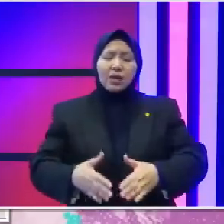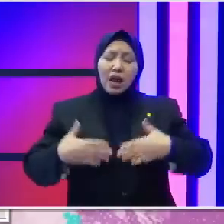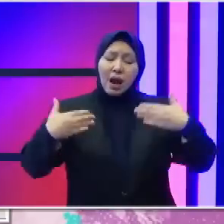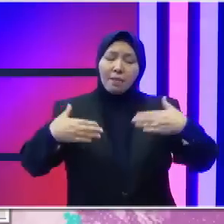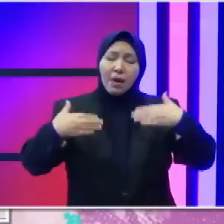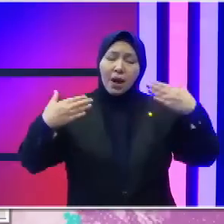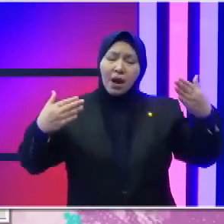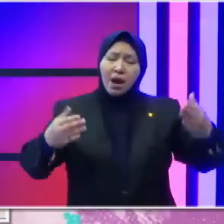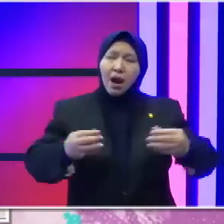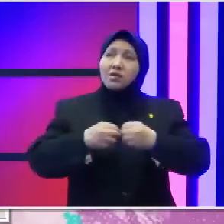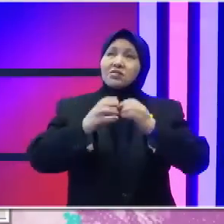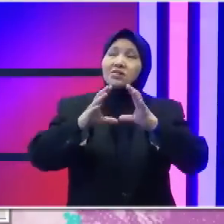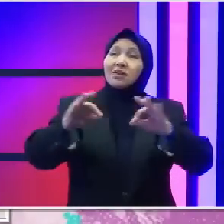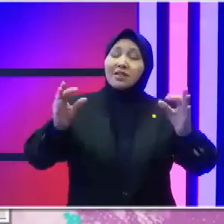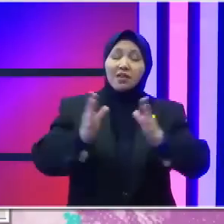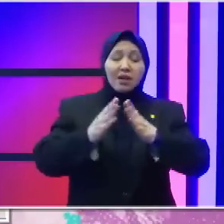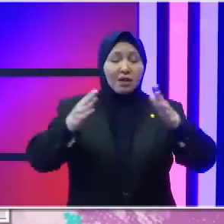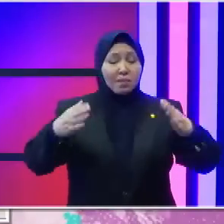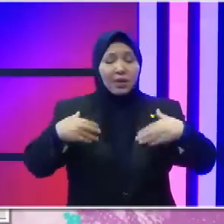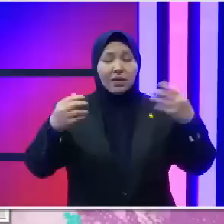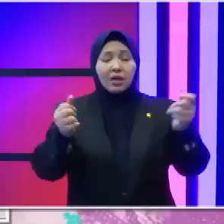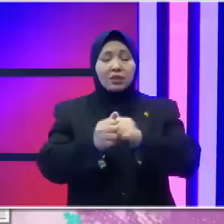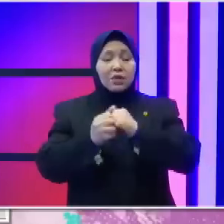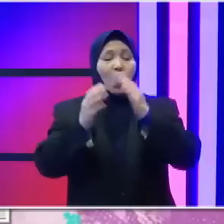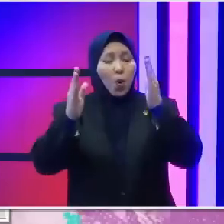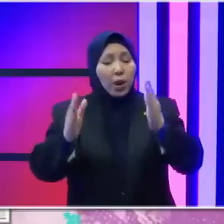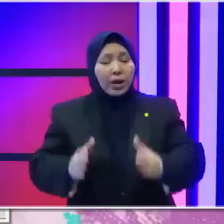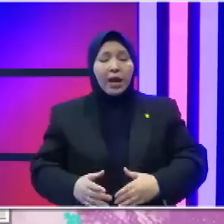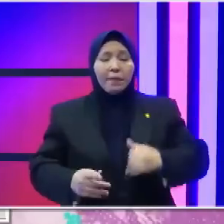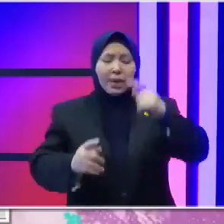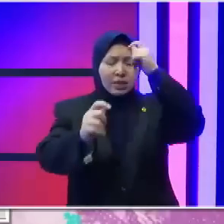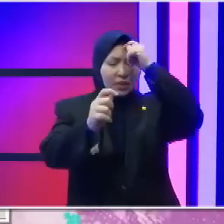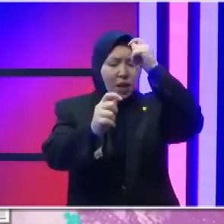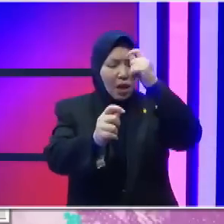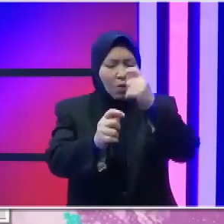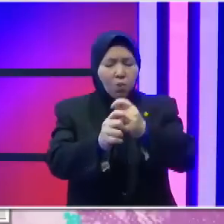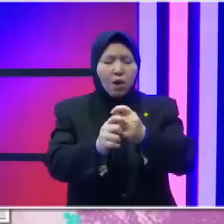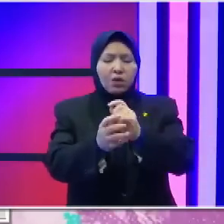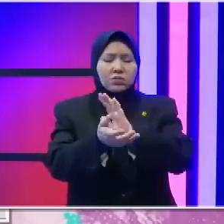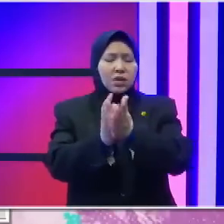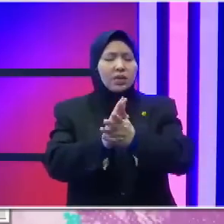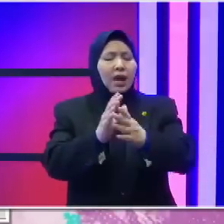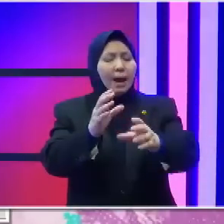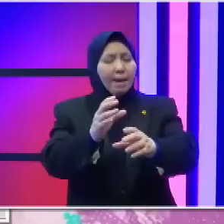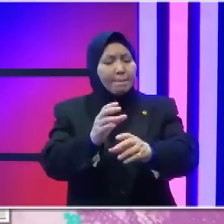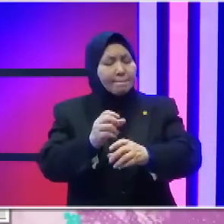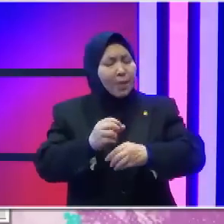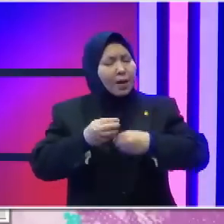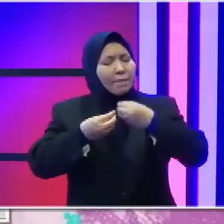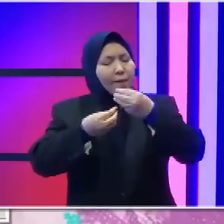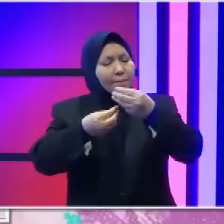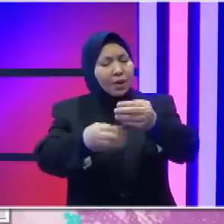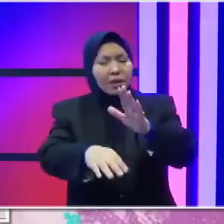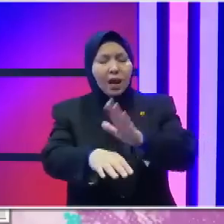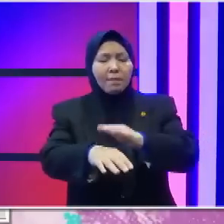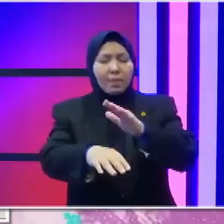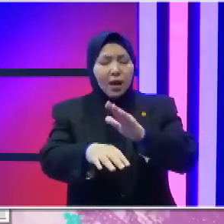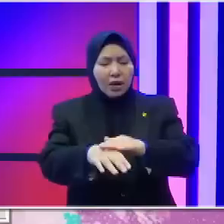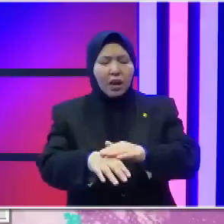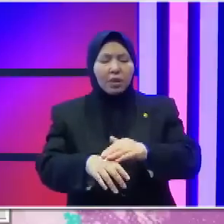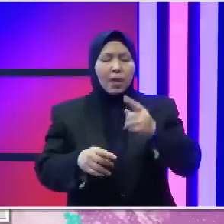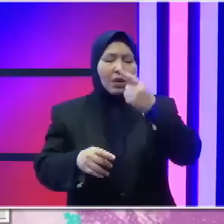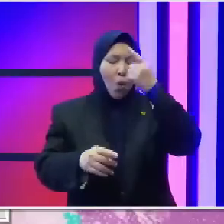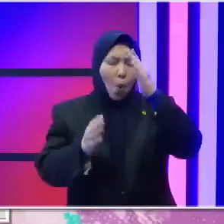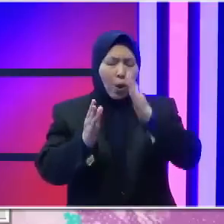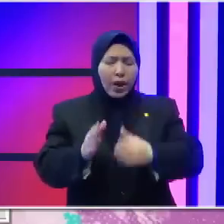litubashshira bihil muttaqin wa tunzir bihi qawman